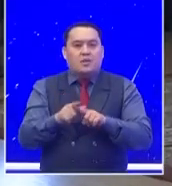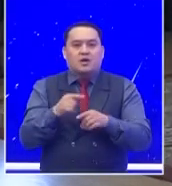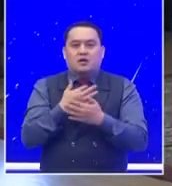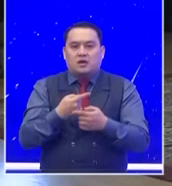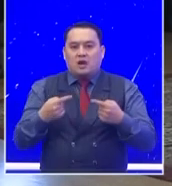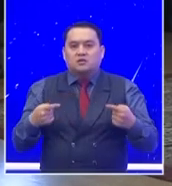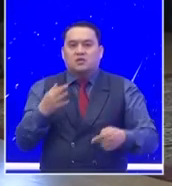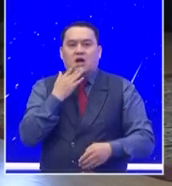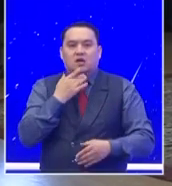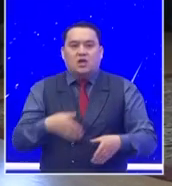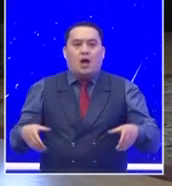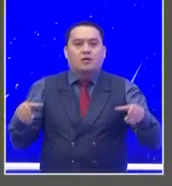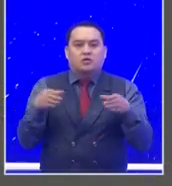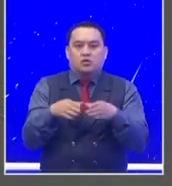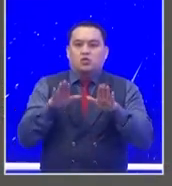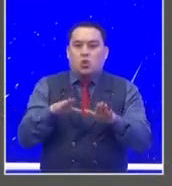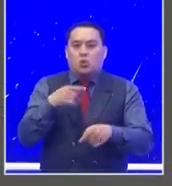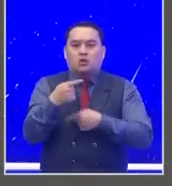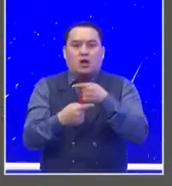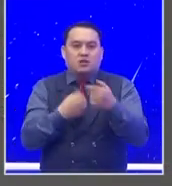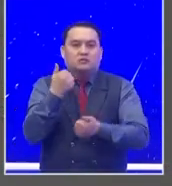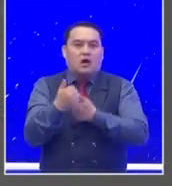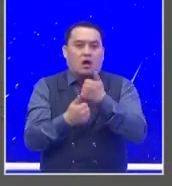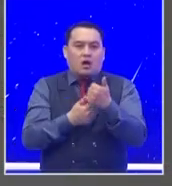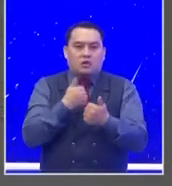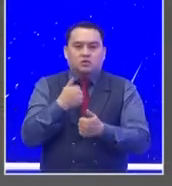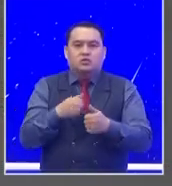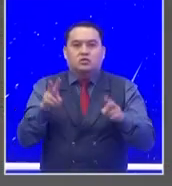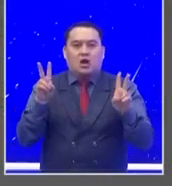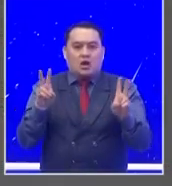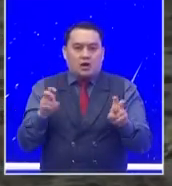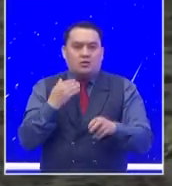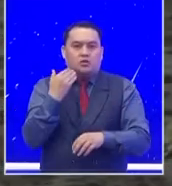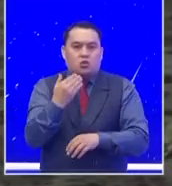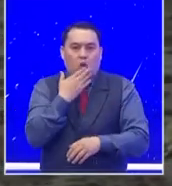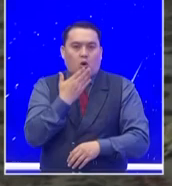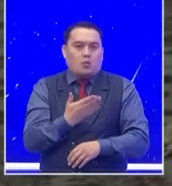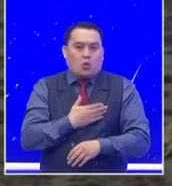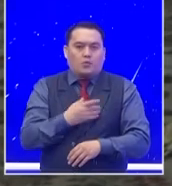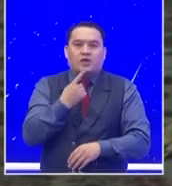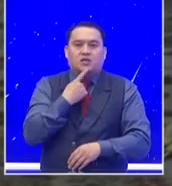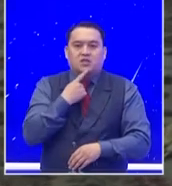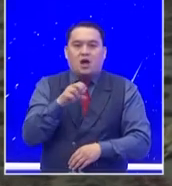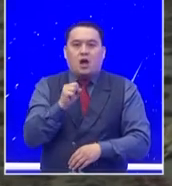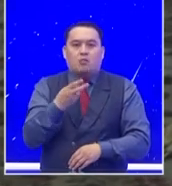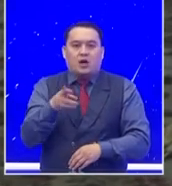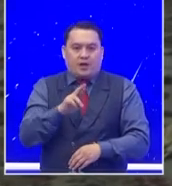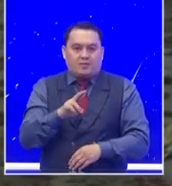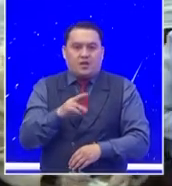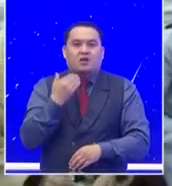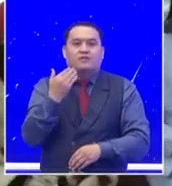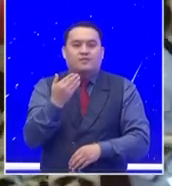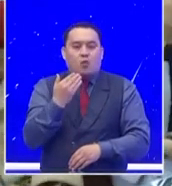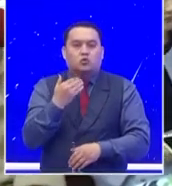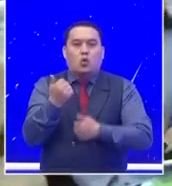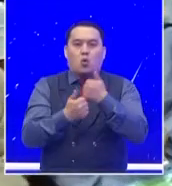национальностей объединила не только традиционные состязания под девизом жарком болашак но и любовь к языком великого абая к